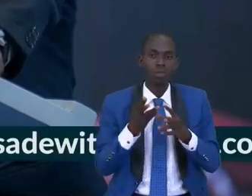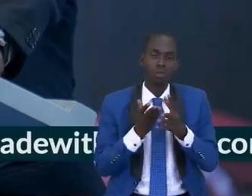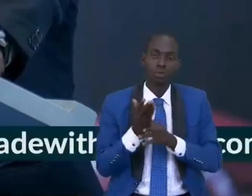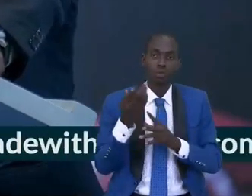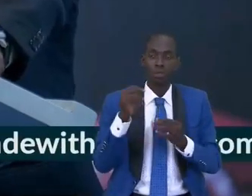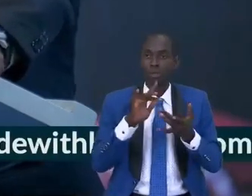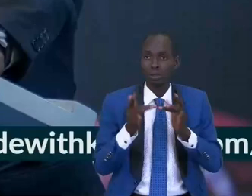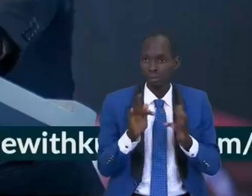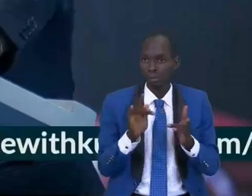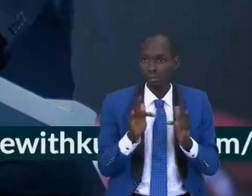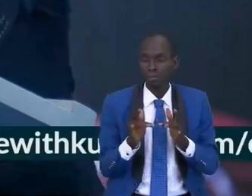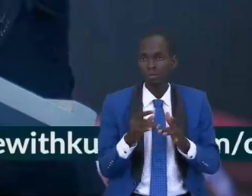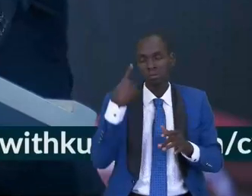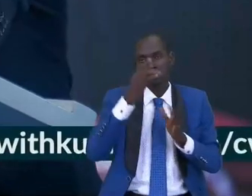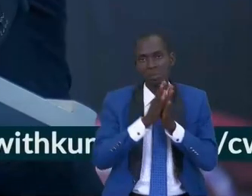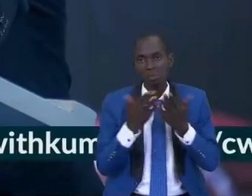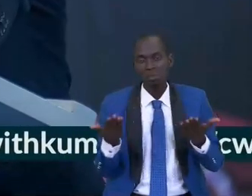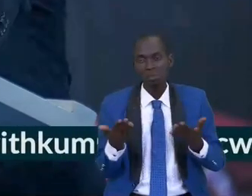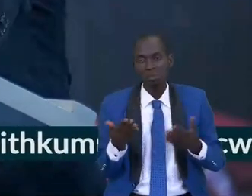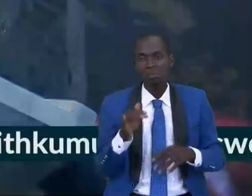Global Crusade with